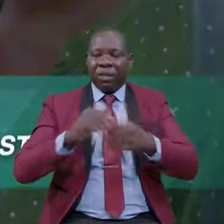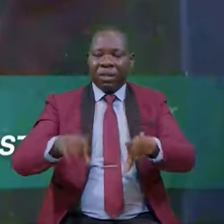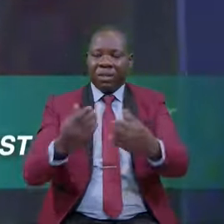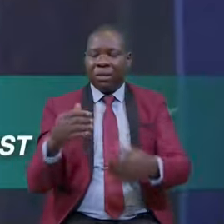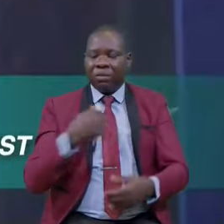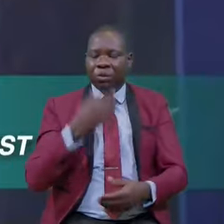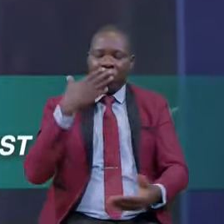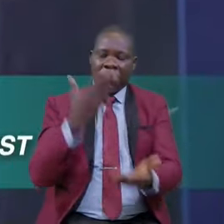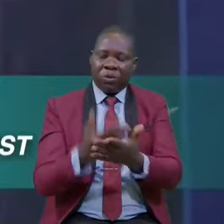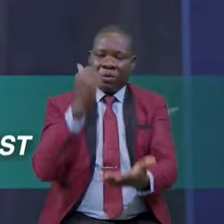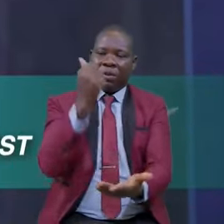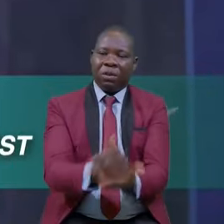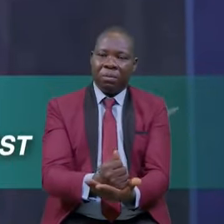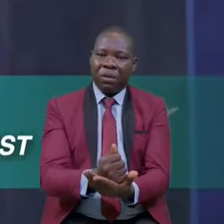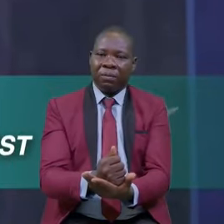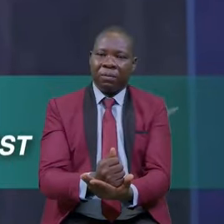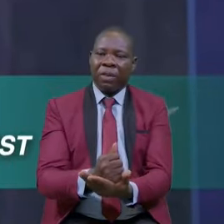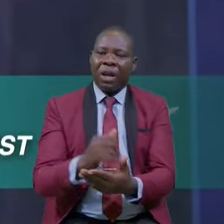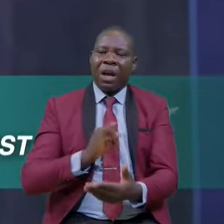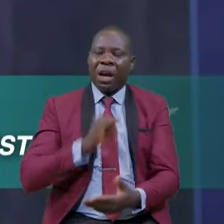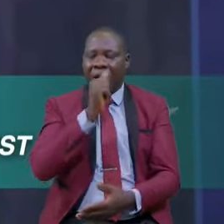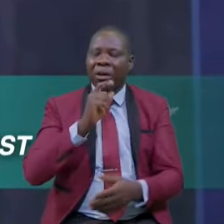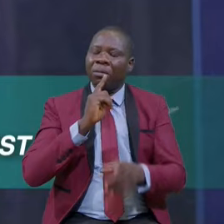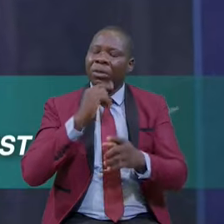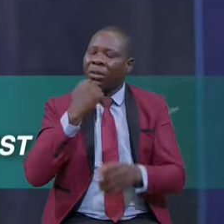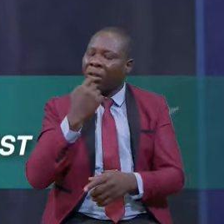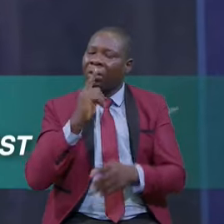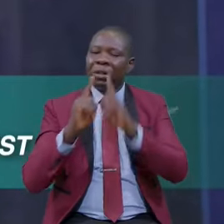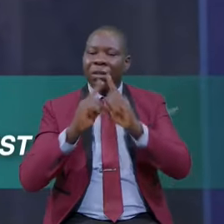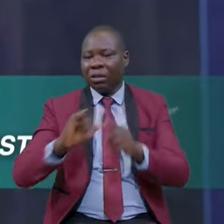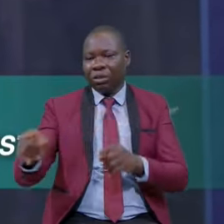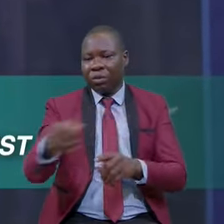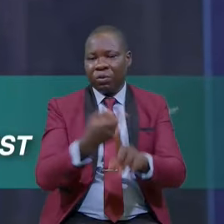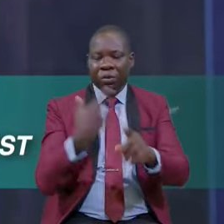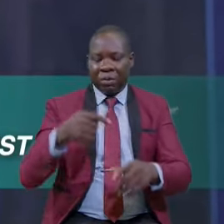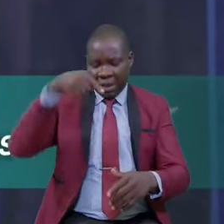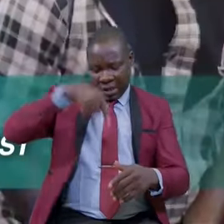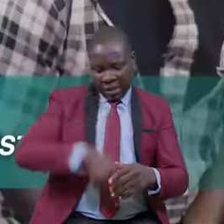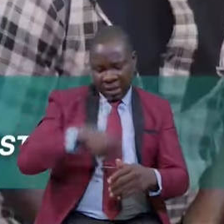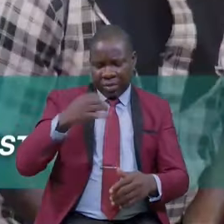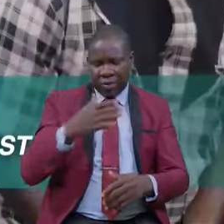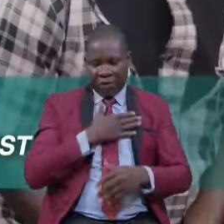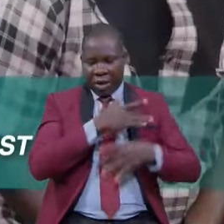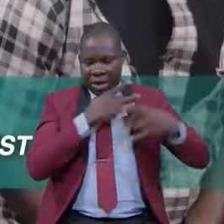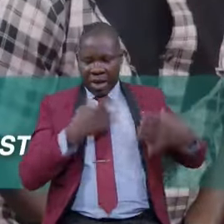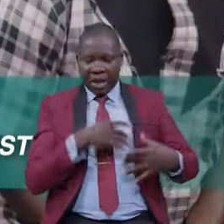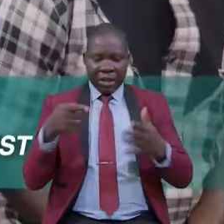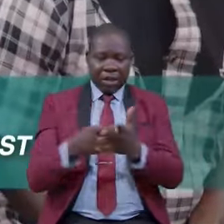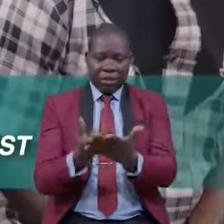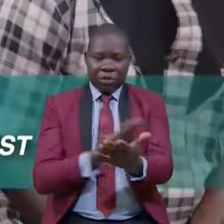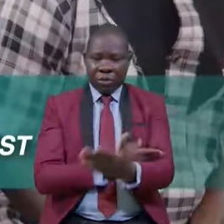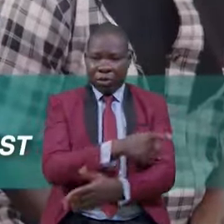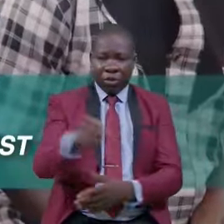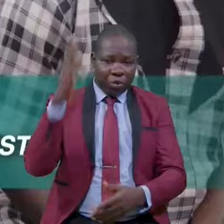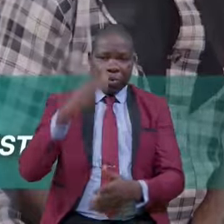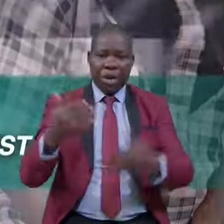I'm telling you, from je vous the dis, death du plus profond de mon cœur, this morning, ce matin, tu vas reprendre possession.